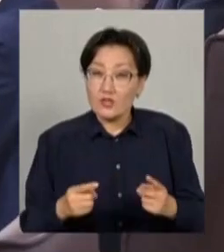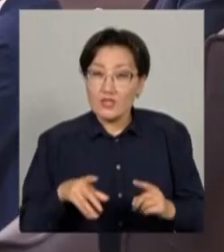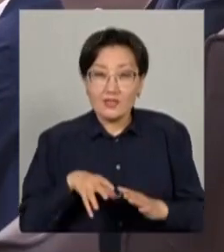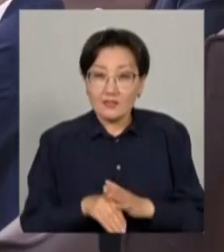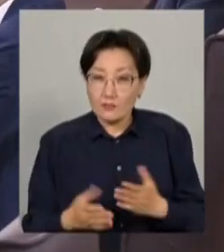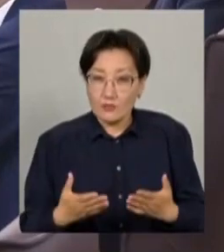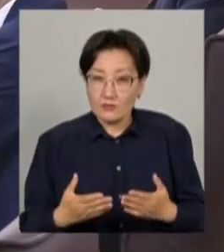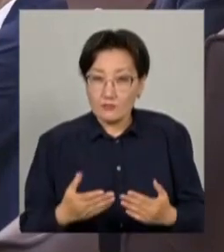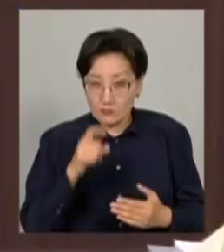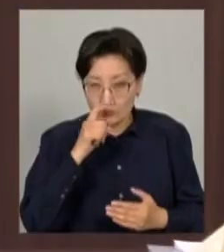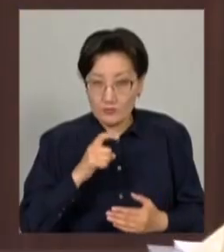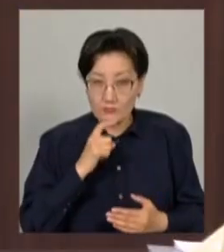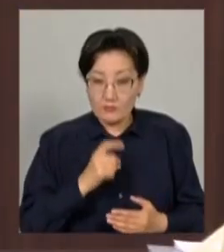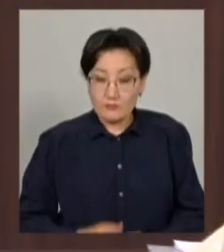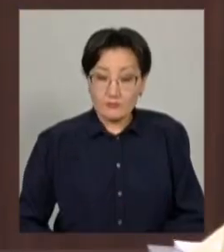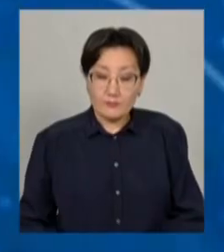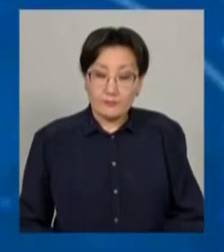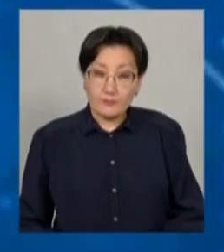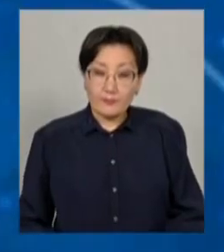кірмейтіні мүлдем түсініксіз.